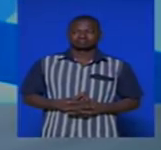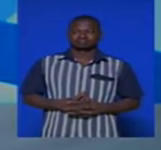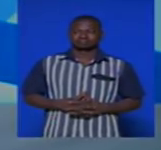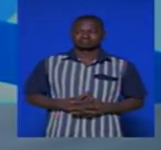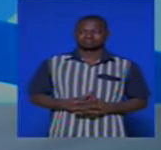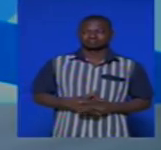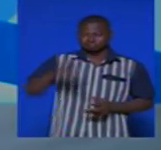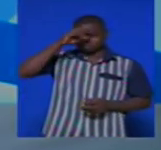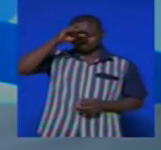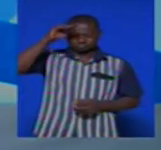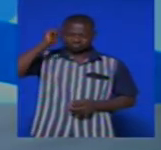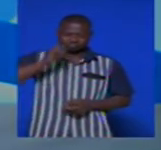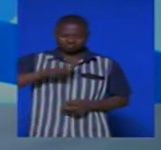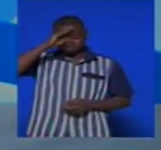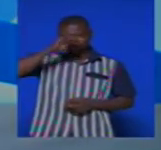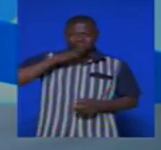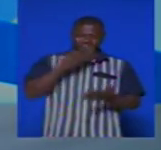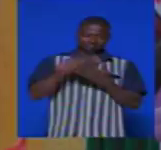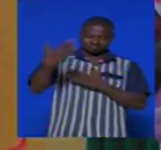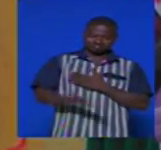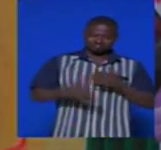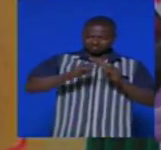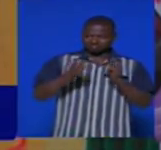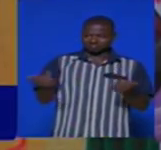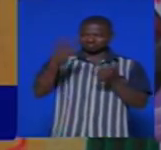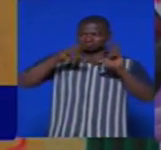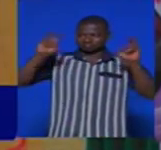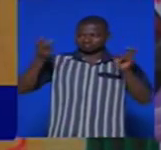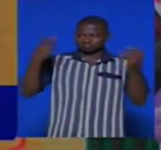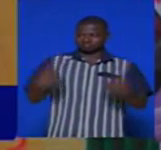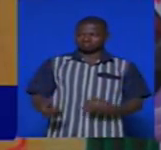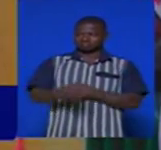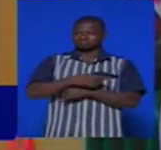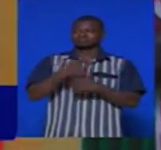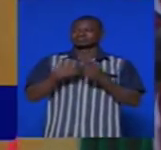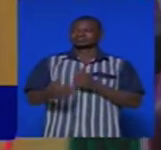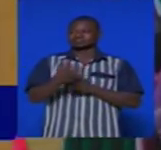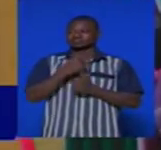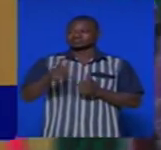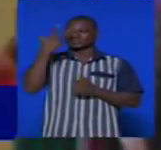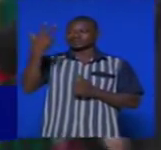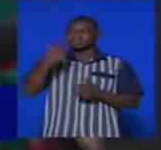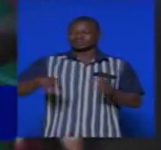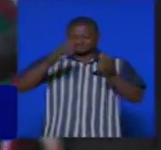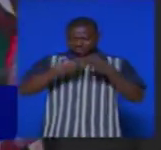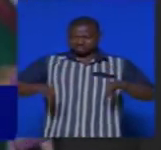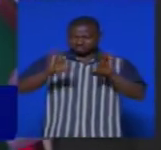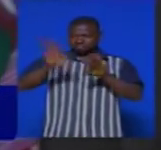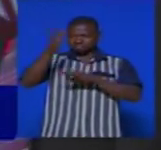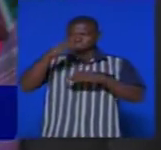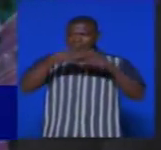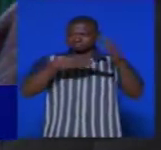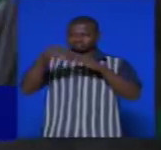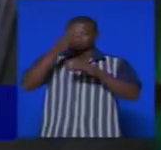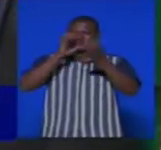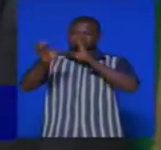Mesdames, Messieurs, bonjour, bienvenue au journal. Ce qu'il faut retenir de l'actualité, trois importantes infrastructures de communication,